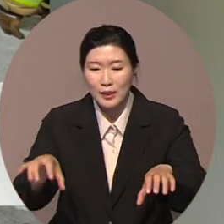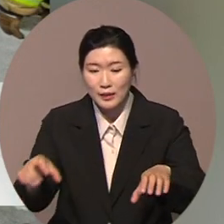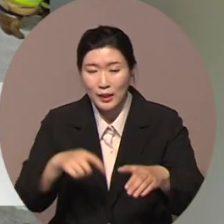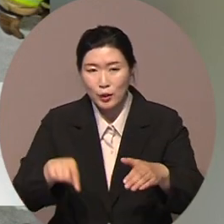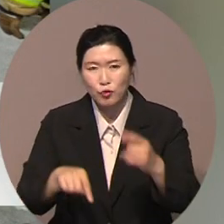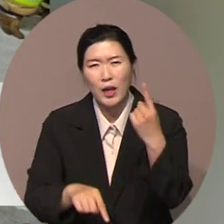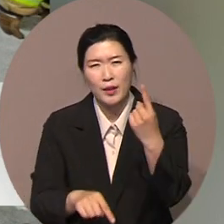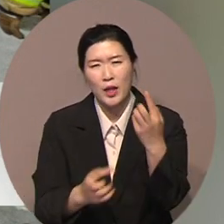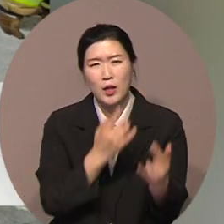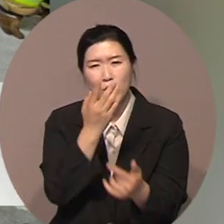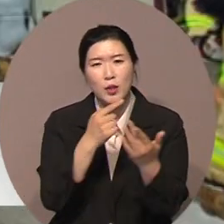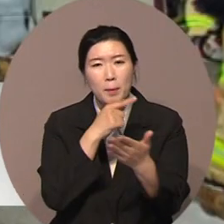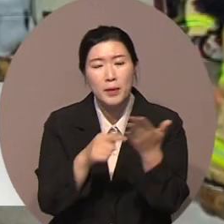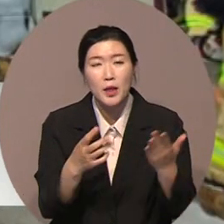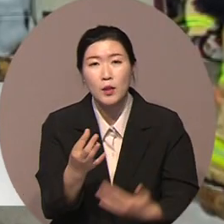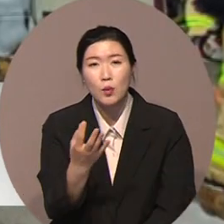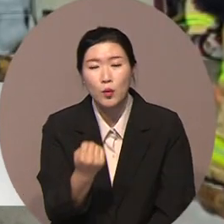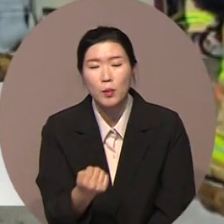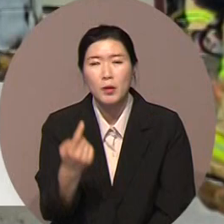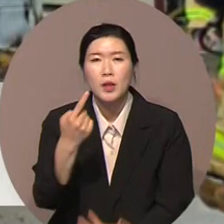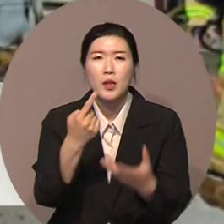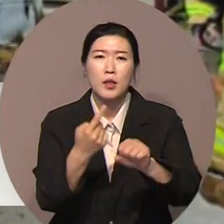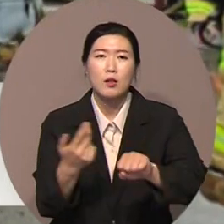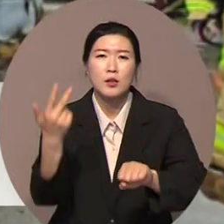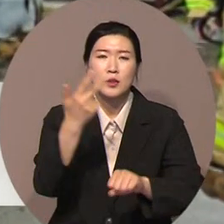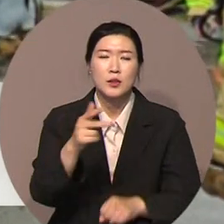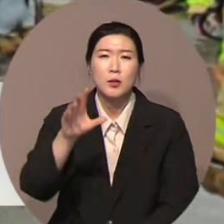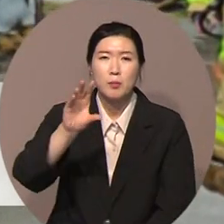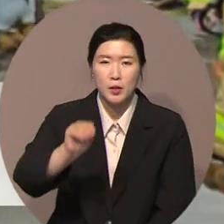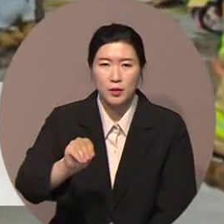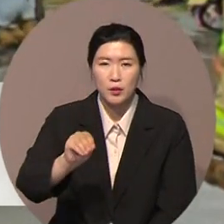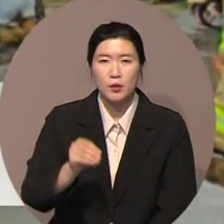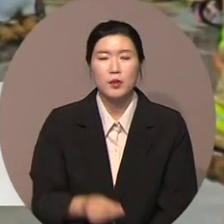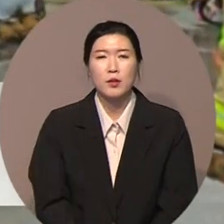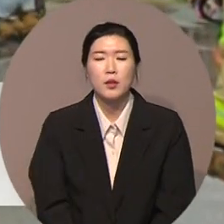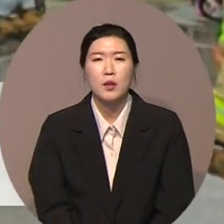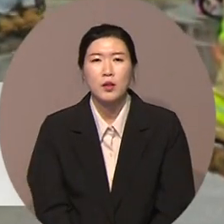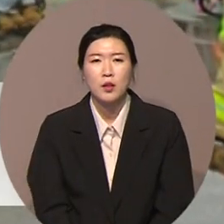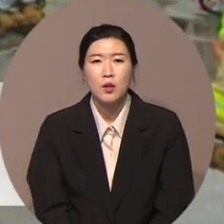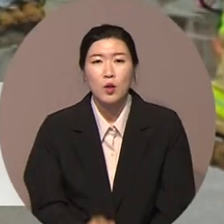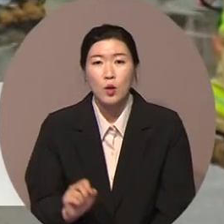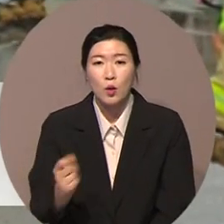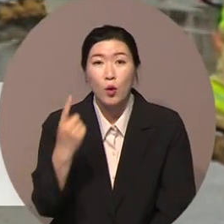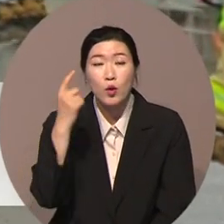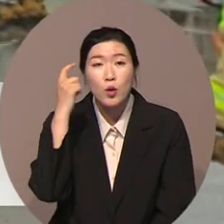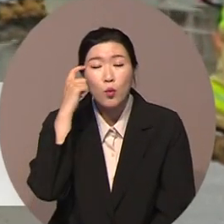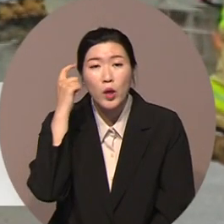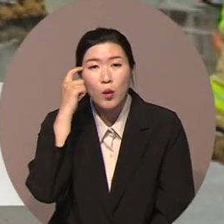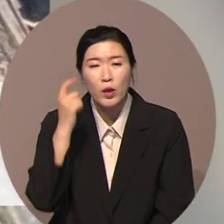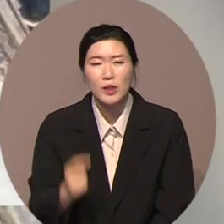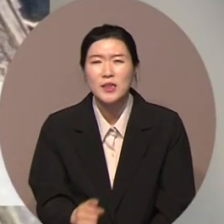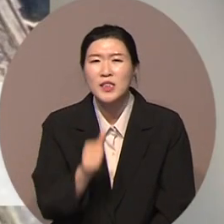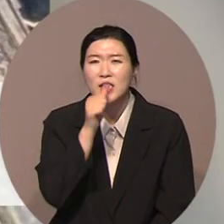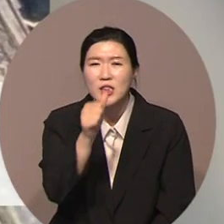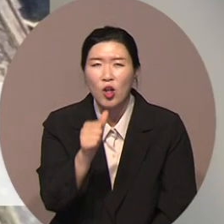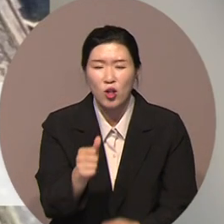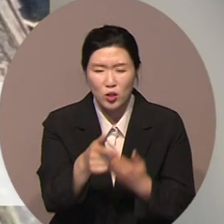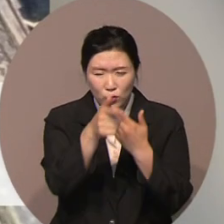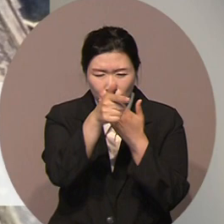한동희 전소대 소방서 출산 1억 7천만원의 재산 피해를 냈습니다 경찰과 소방당국은